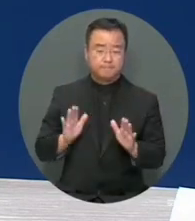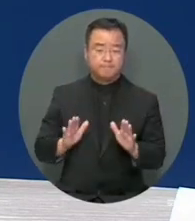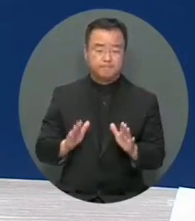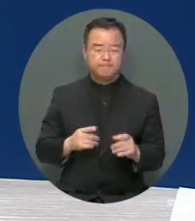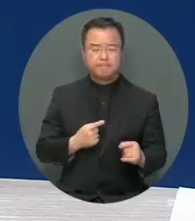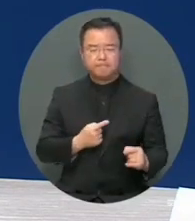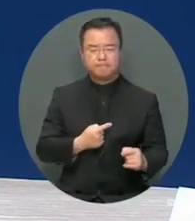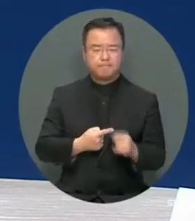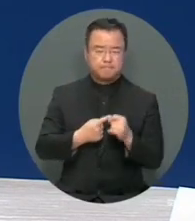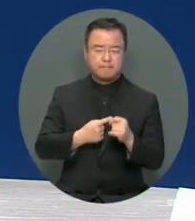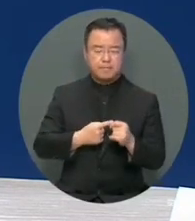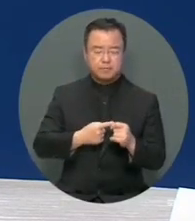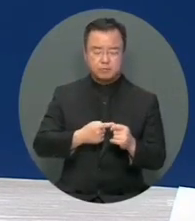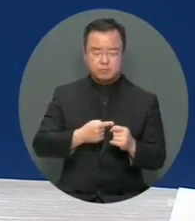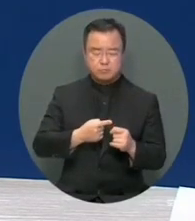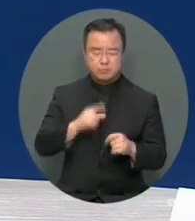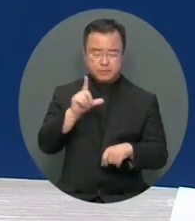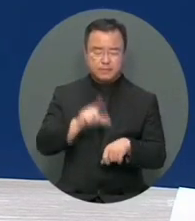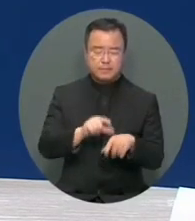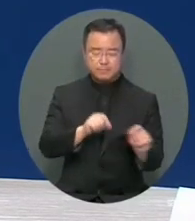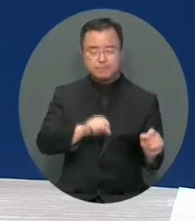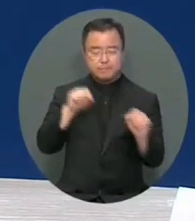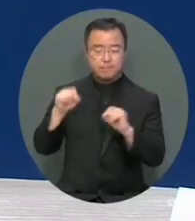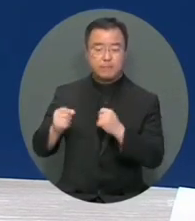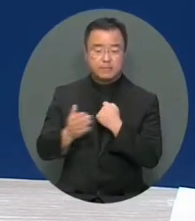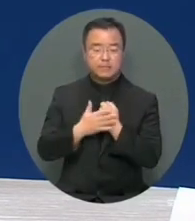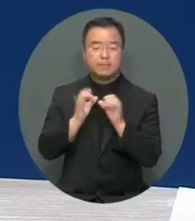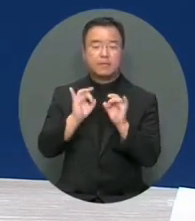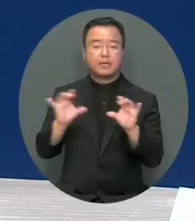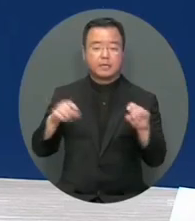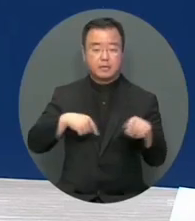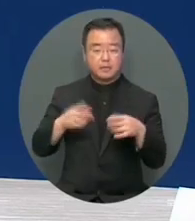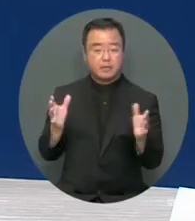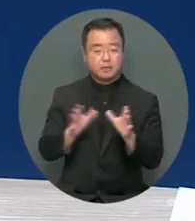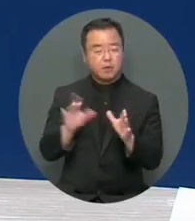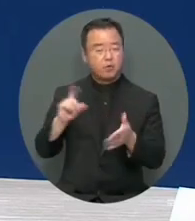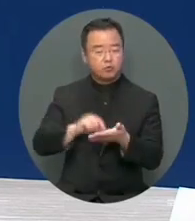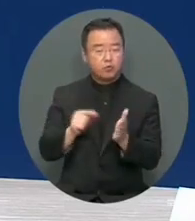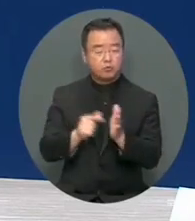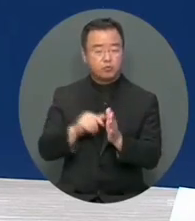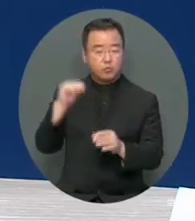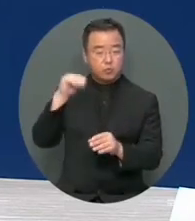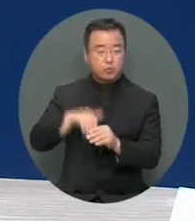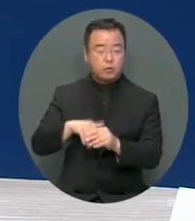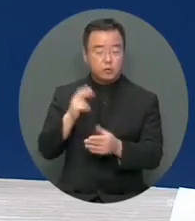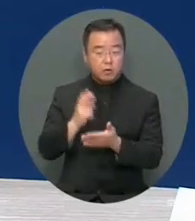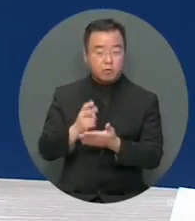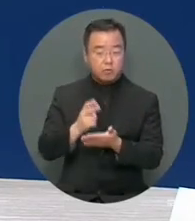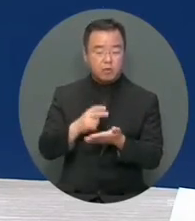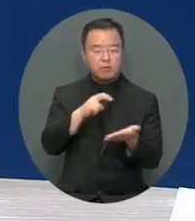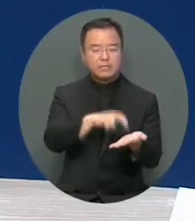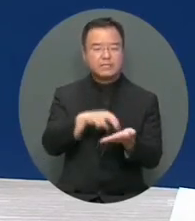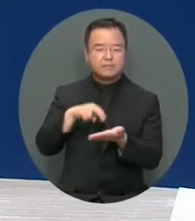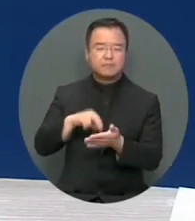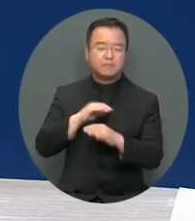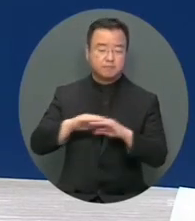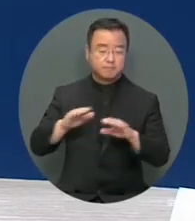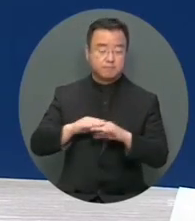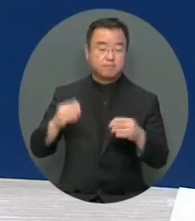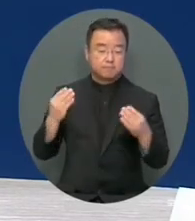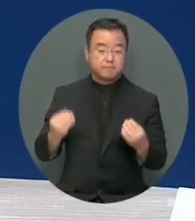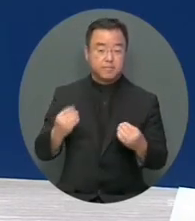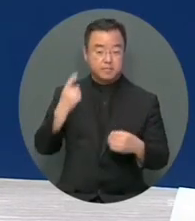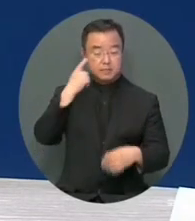늦춰서 했기 때문에 지금은 각 당이 어느 정도의 선거법 협상에 관한 입장을 정의했다고 생각하고